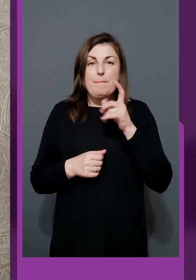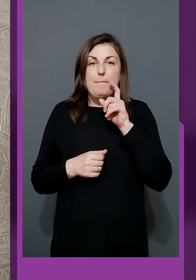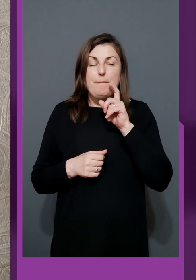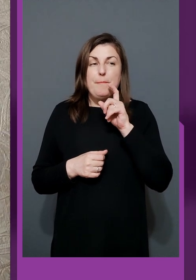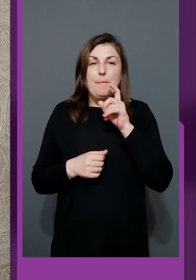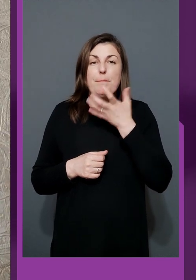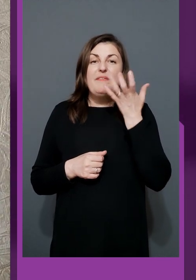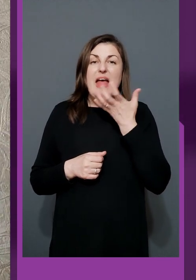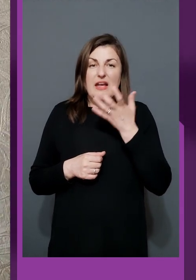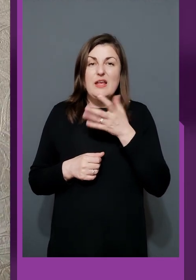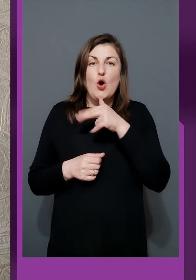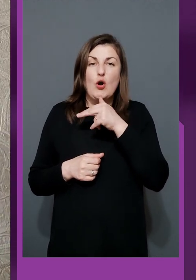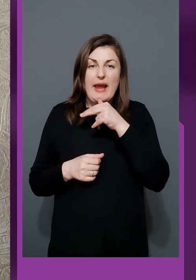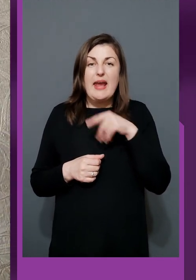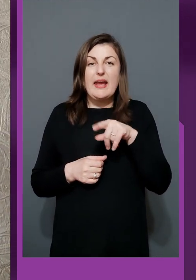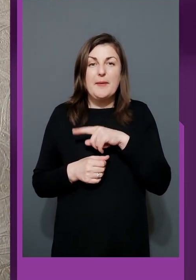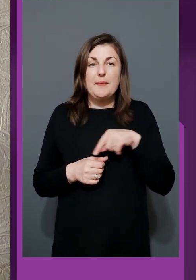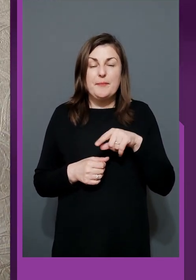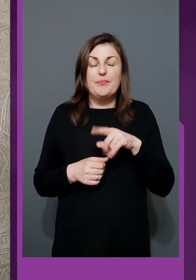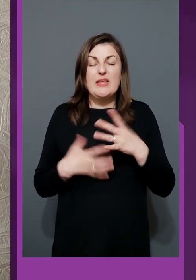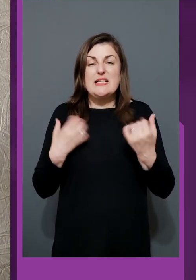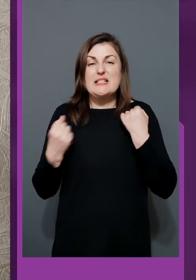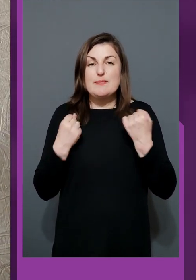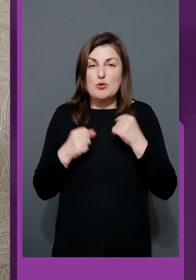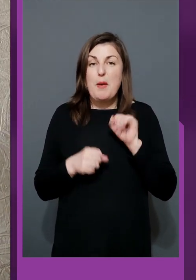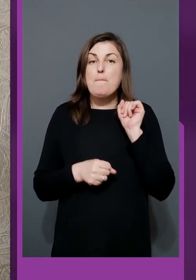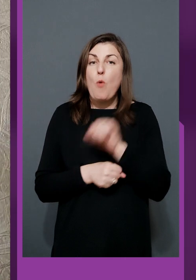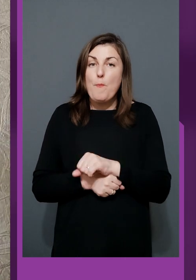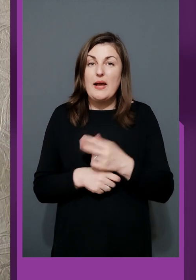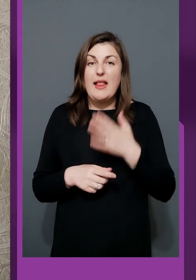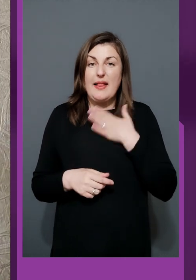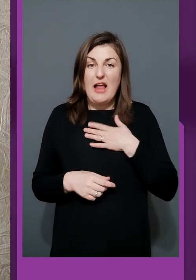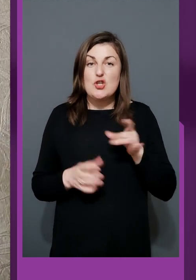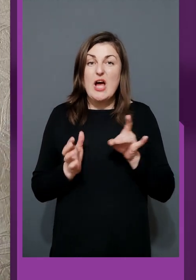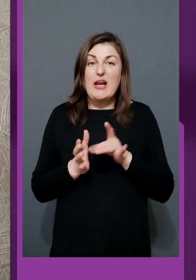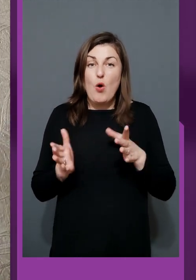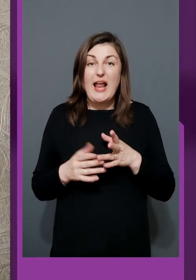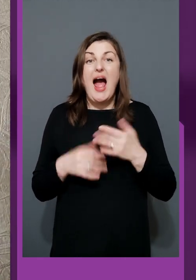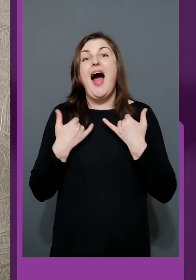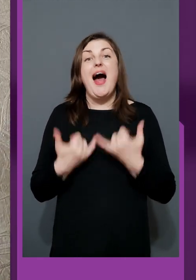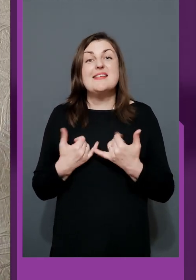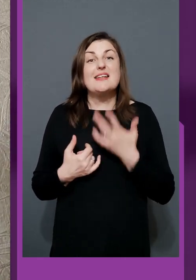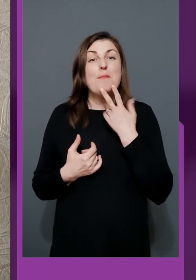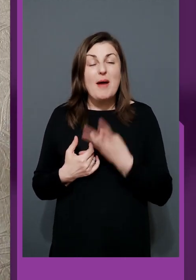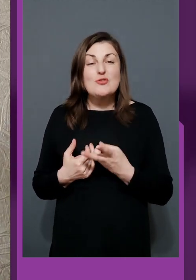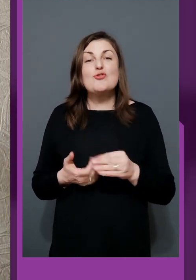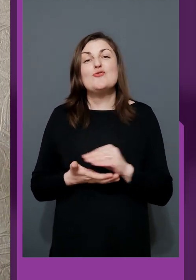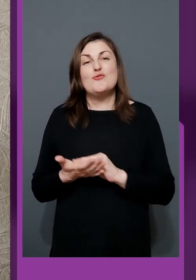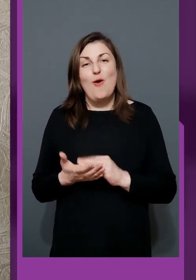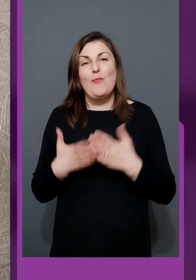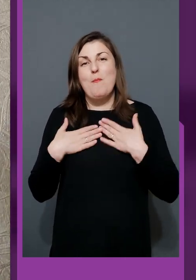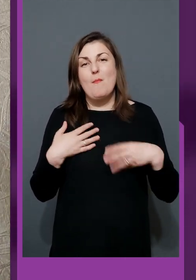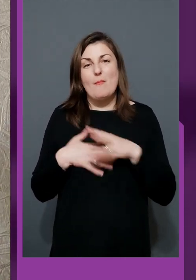Північній Південній Кореї вона спортсменка побила цей наш рекорд А зараз Ось бачите